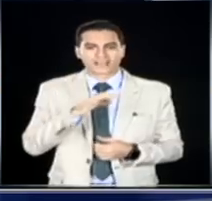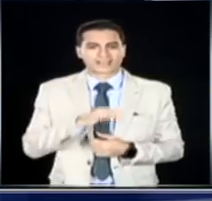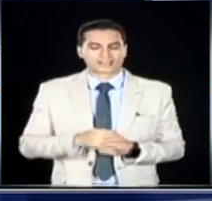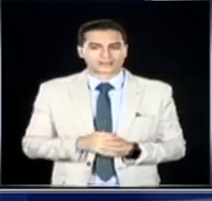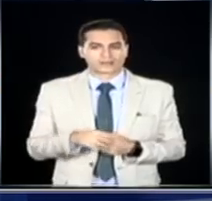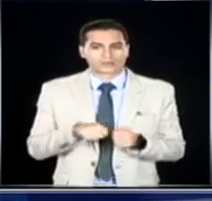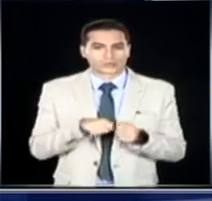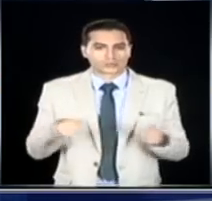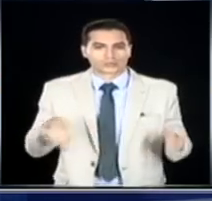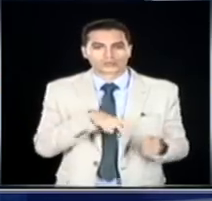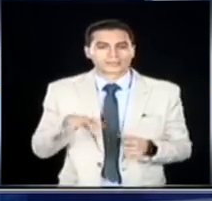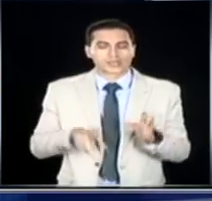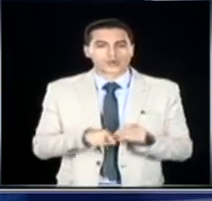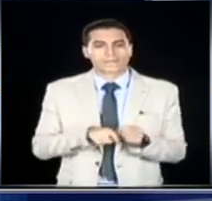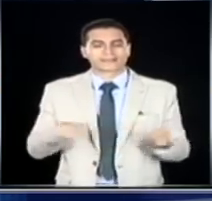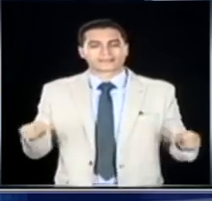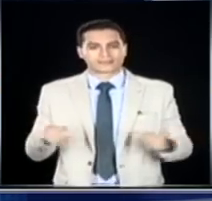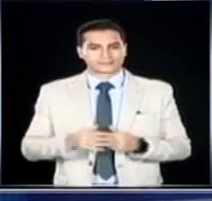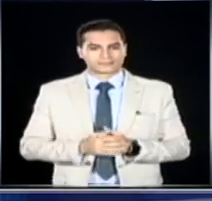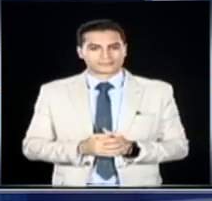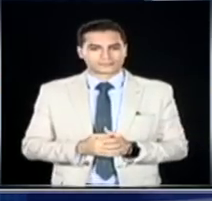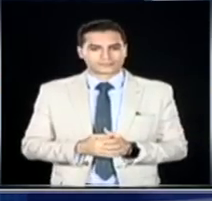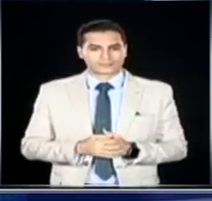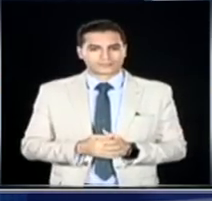طول النهار 800 كيلو متر